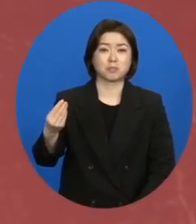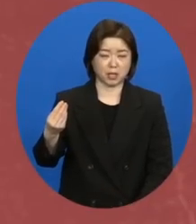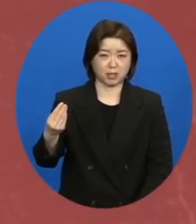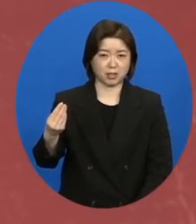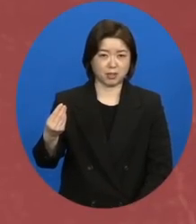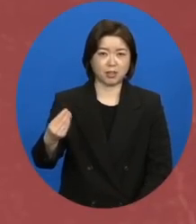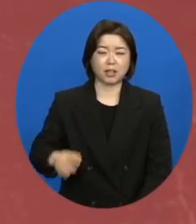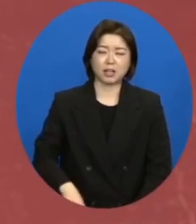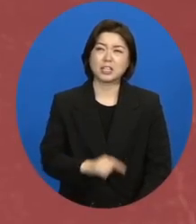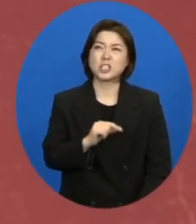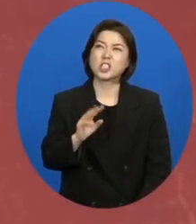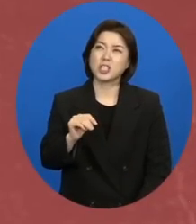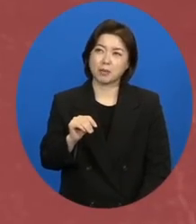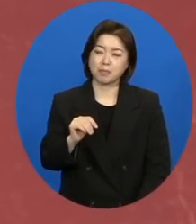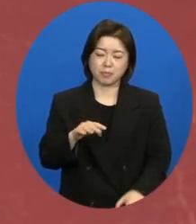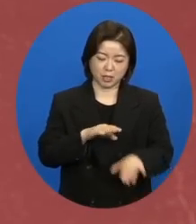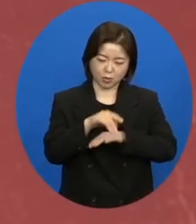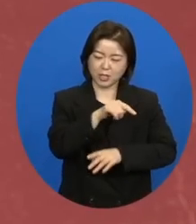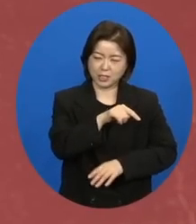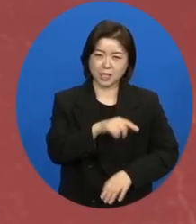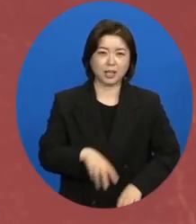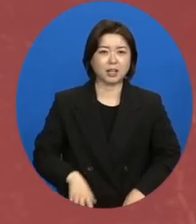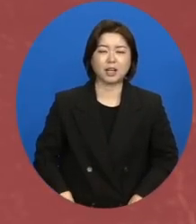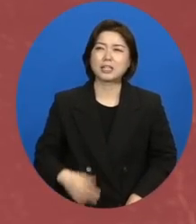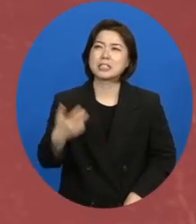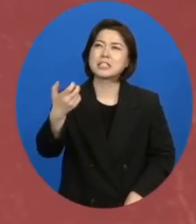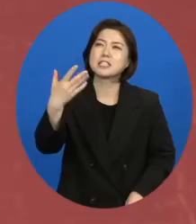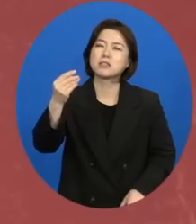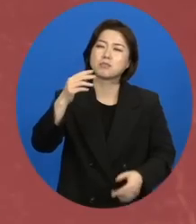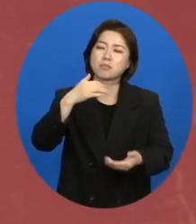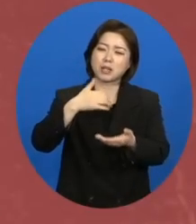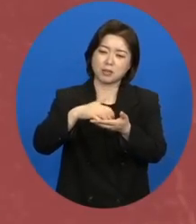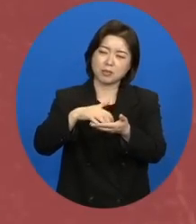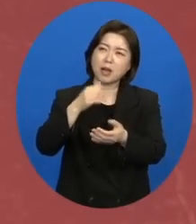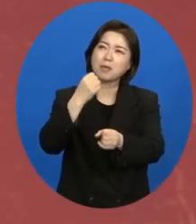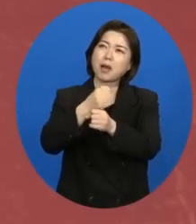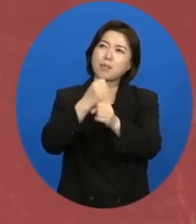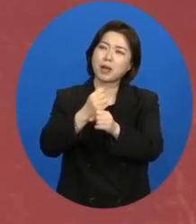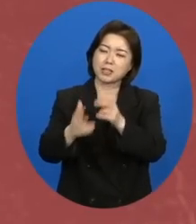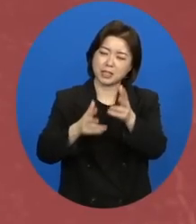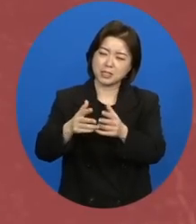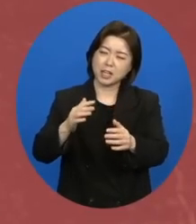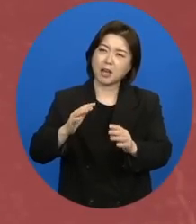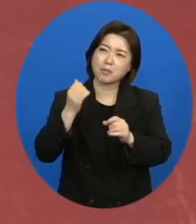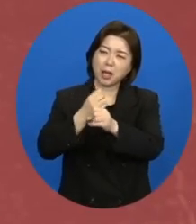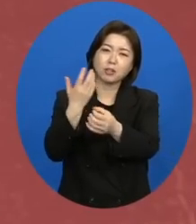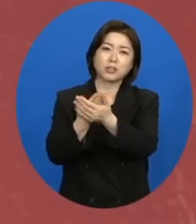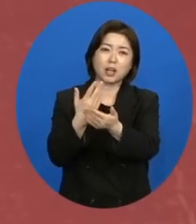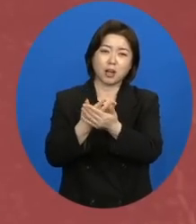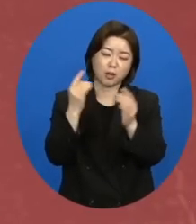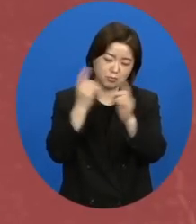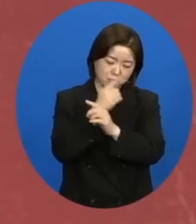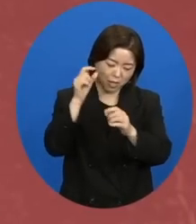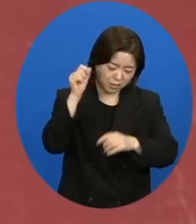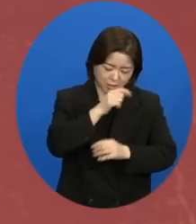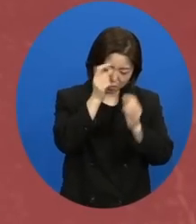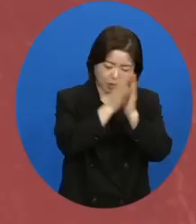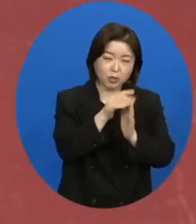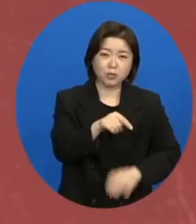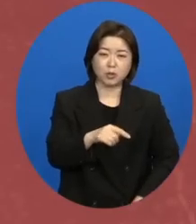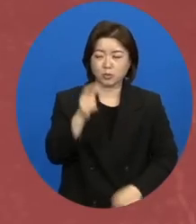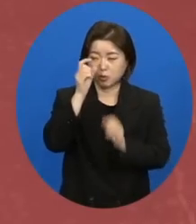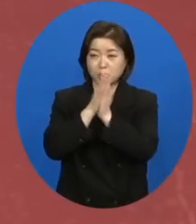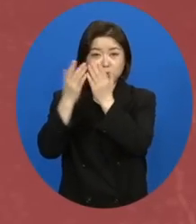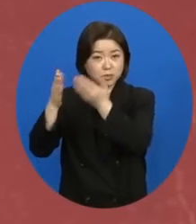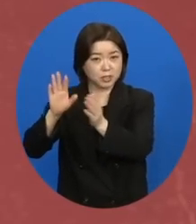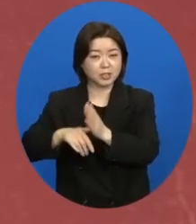하나님 GM 자동차가 70만 대를 생산하는 공장이 되게 해달라고 뭐 그걸 매일 새벽에 하는 거고 또 기도할